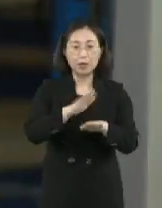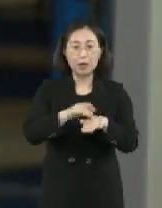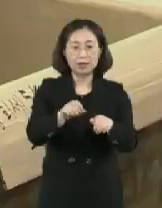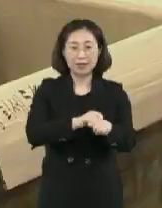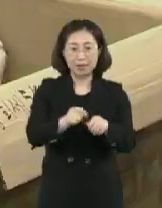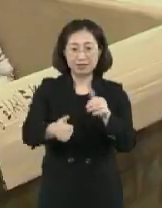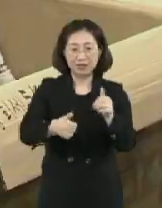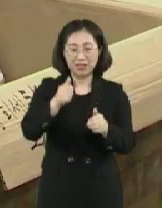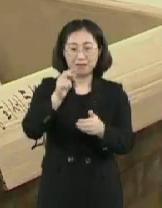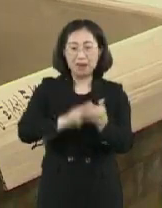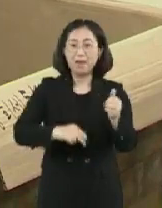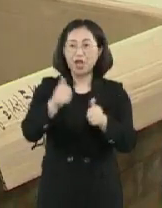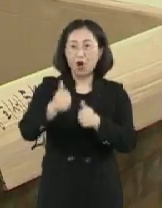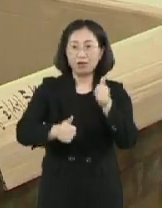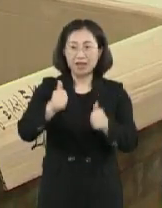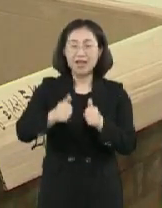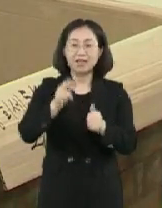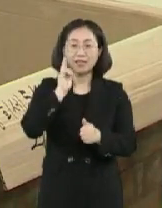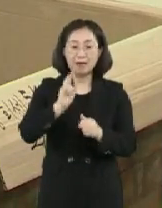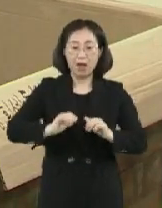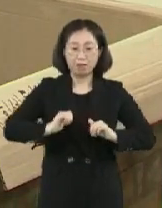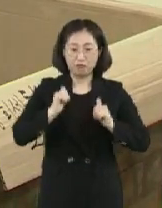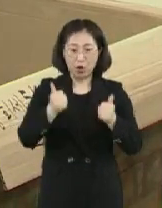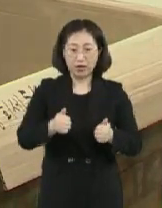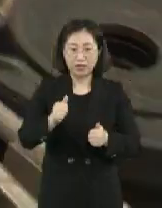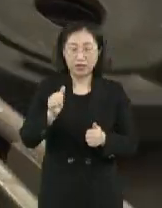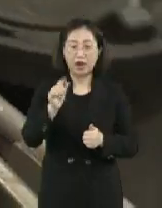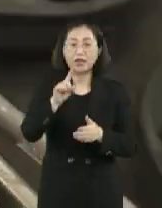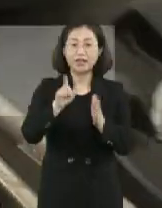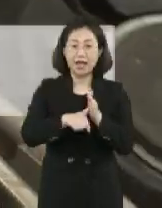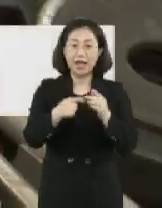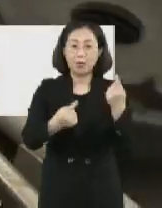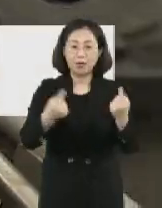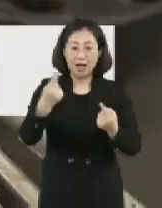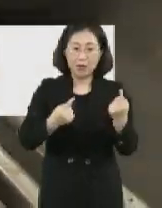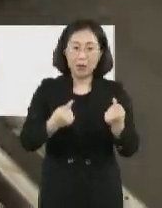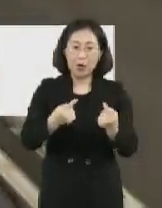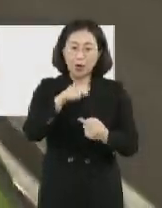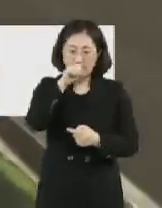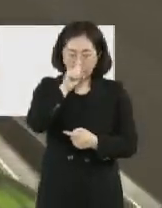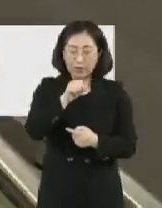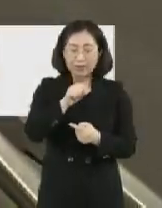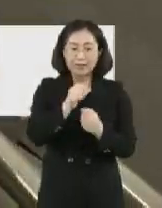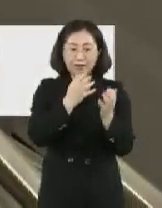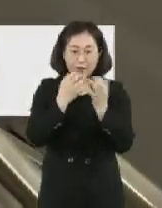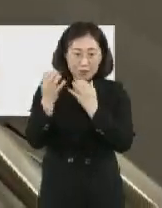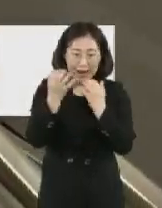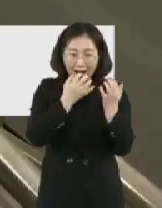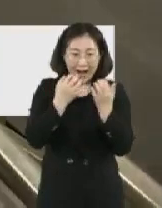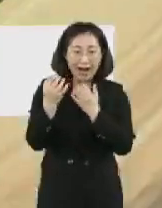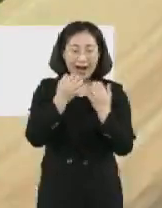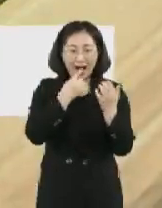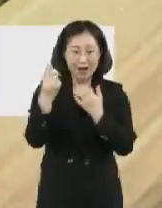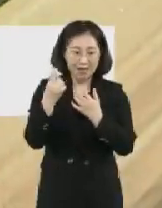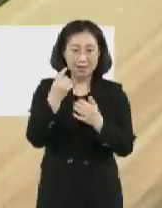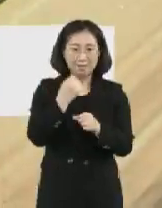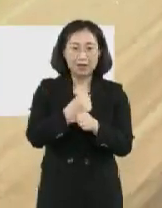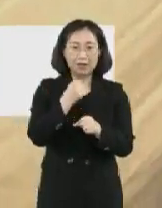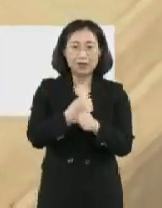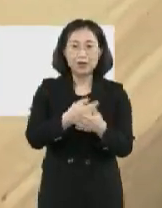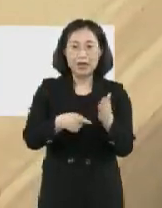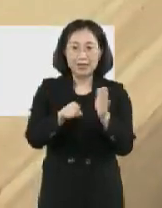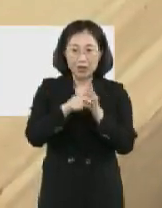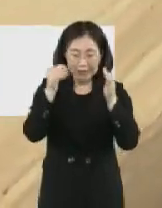판매 경쟁이 치열해지면서 부여는 어느 해보다 품질 관리에 주력해 농산물 재배의 폐해인